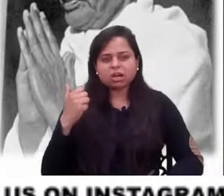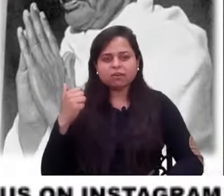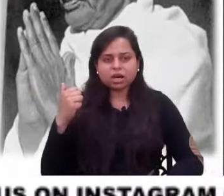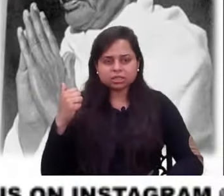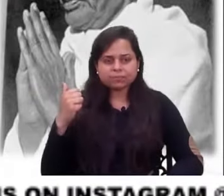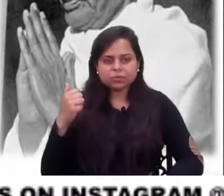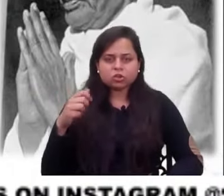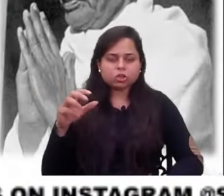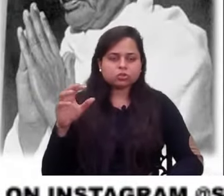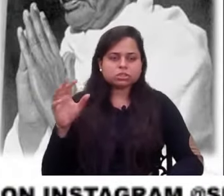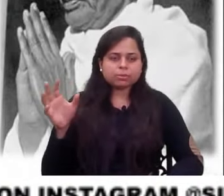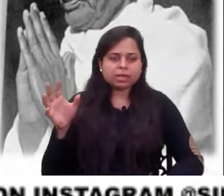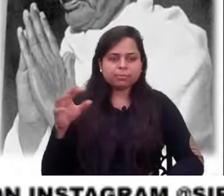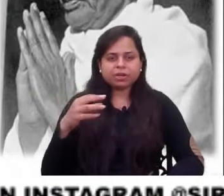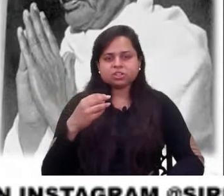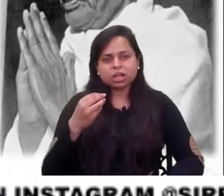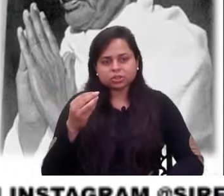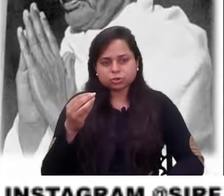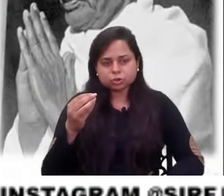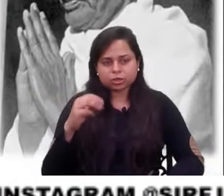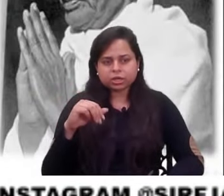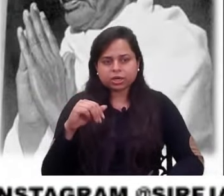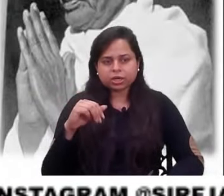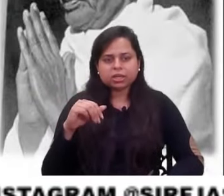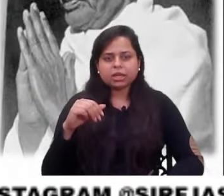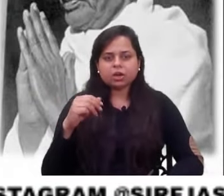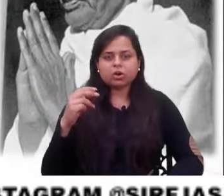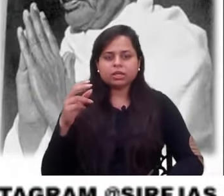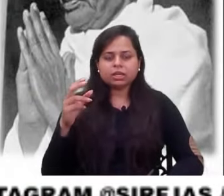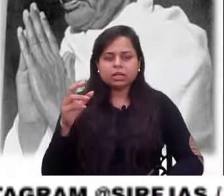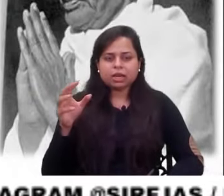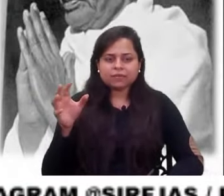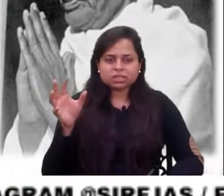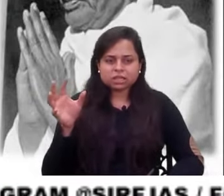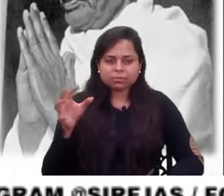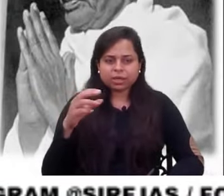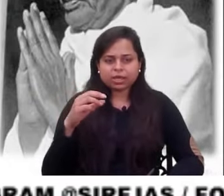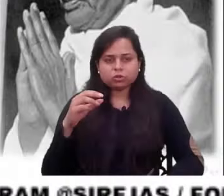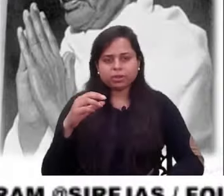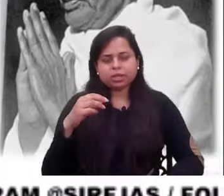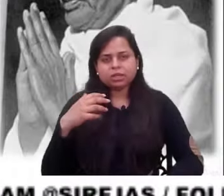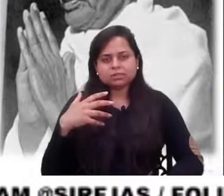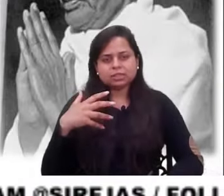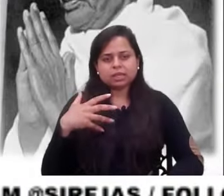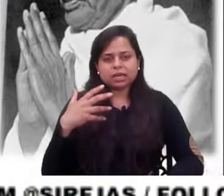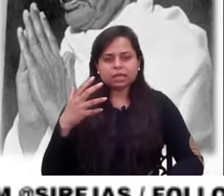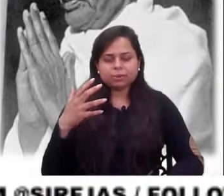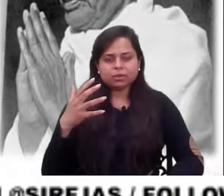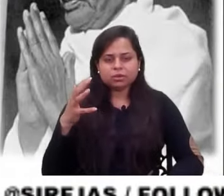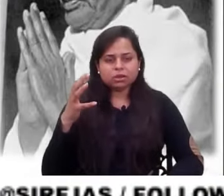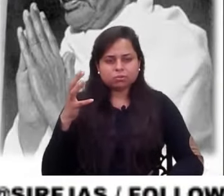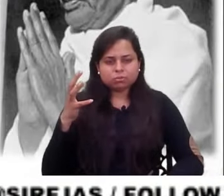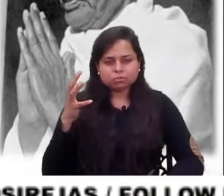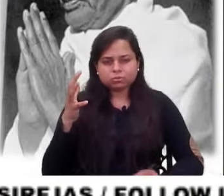कड़वाहट थी ब्रिटिश कोशिश कर रही है और यह इससे